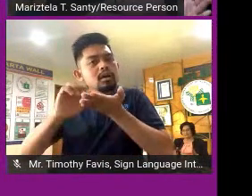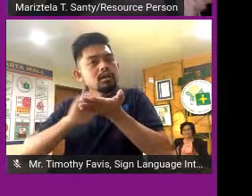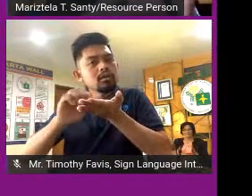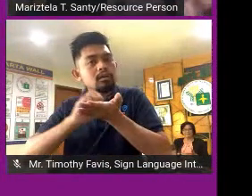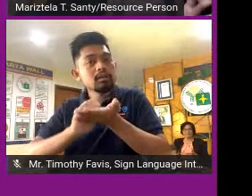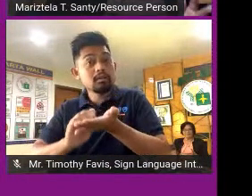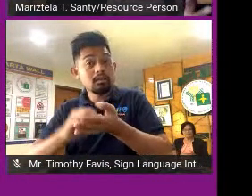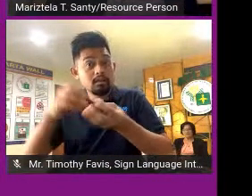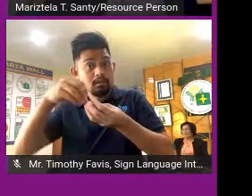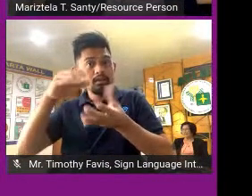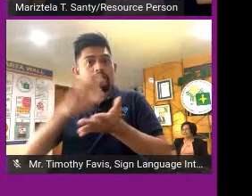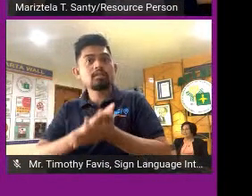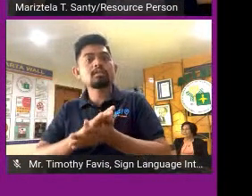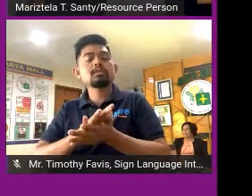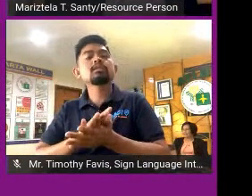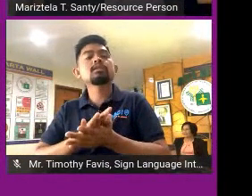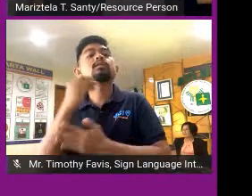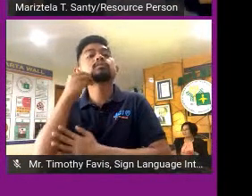Because that is a family